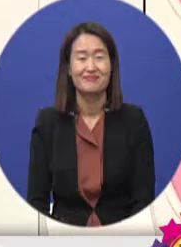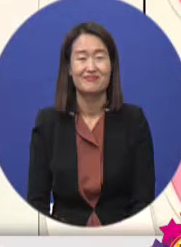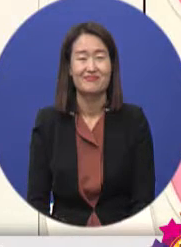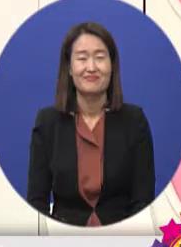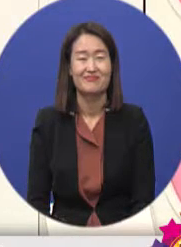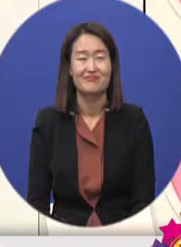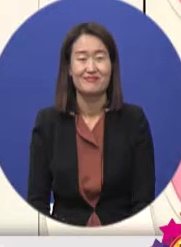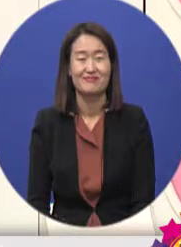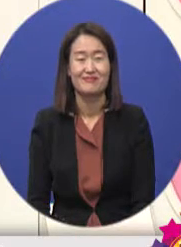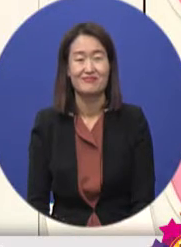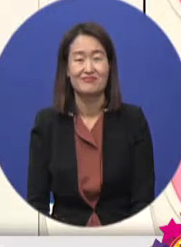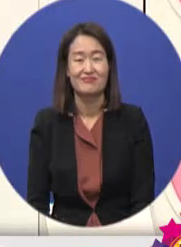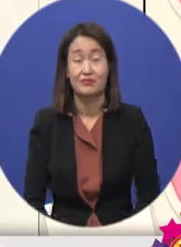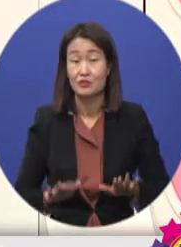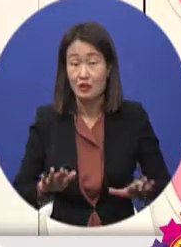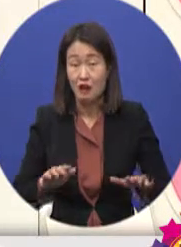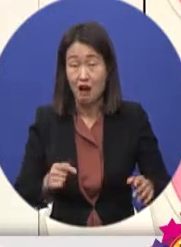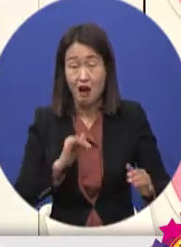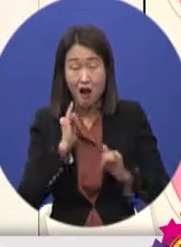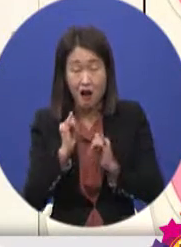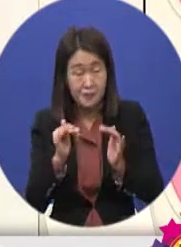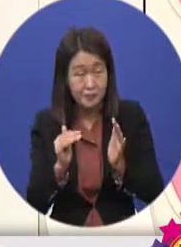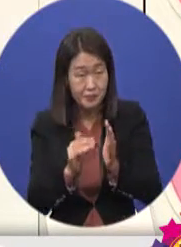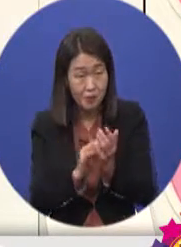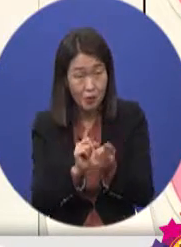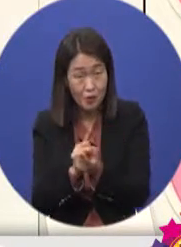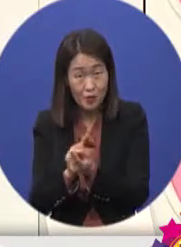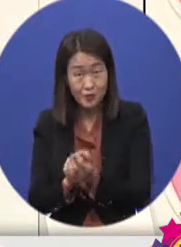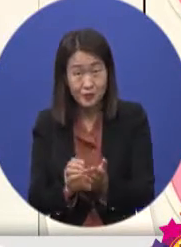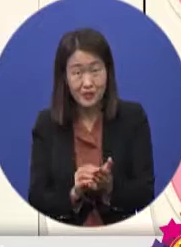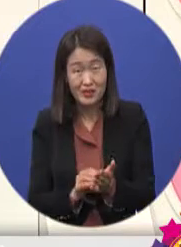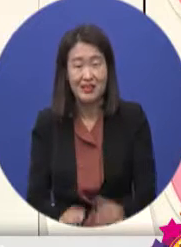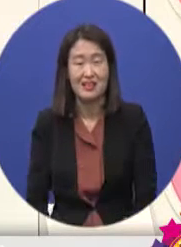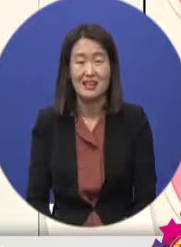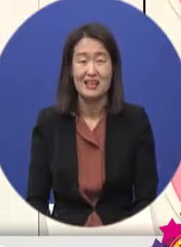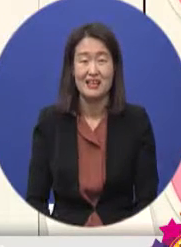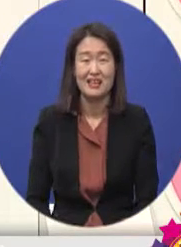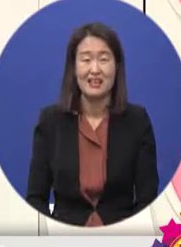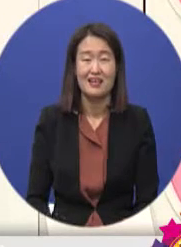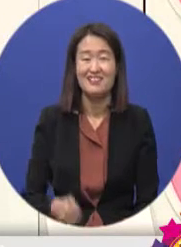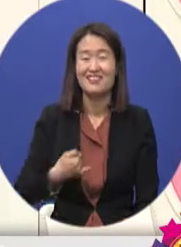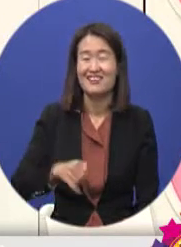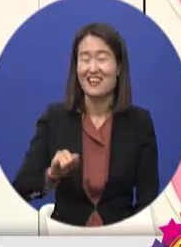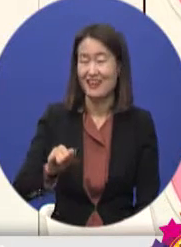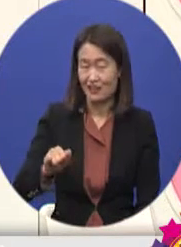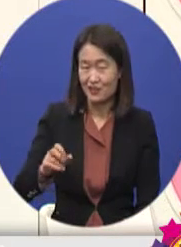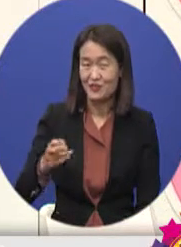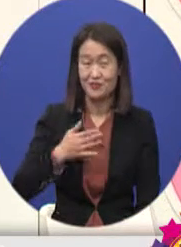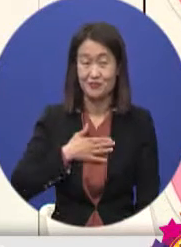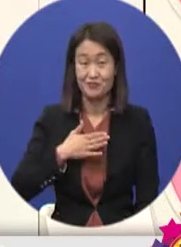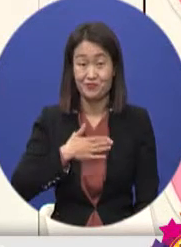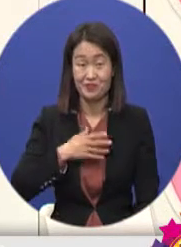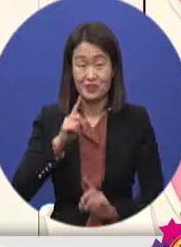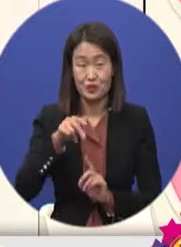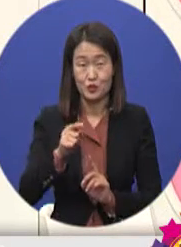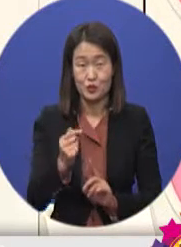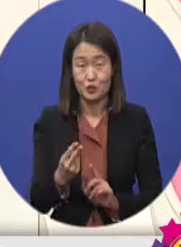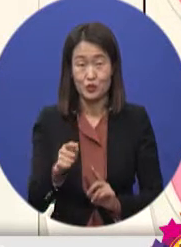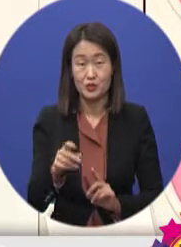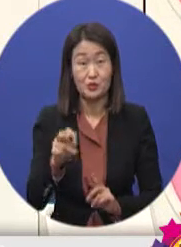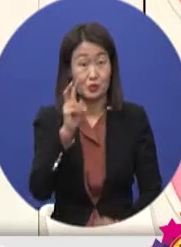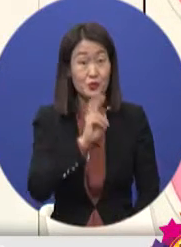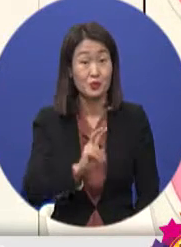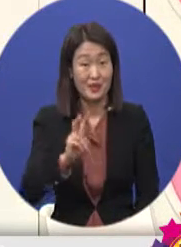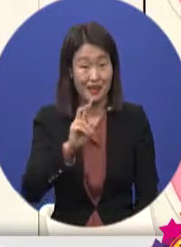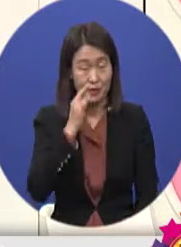자, 이제 이렇게 해서 참가자들의 노래를 들었고요. 우리 철딱선이 없는 딸 혜미하고 이효정이가 부른 노래가